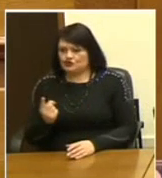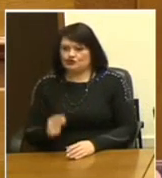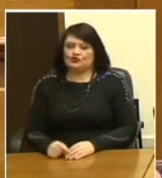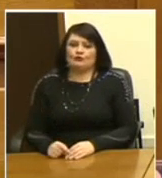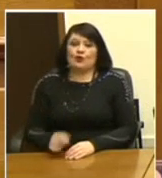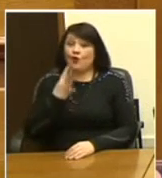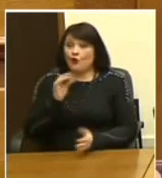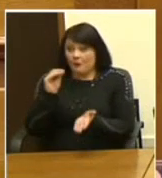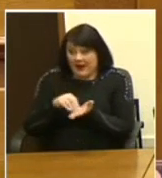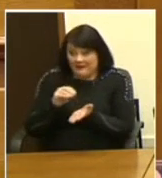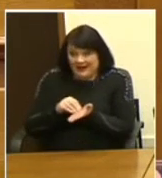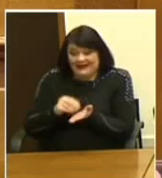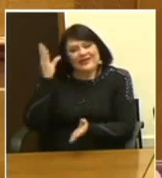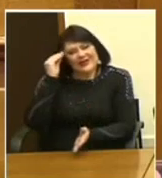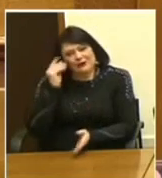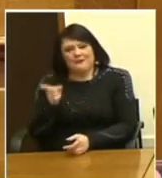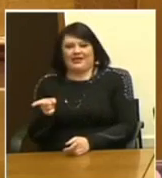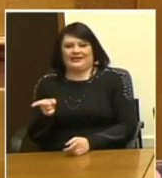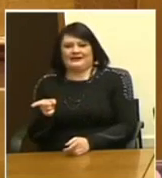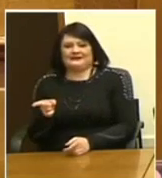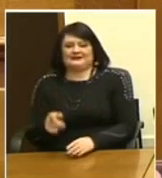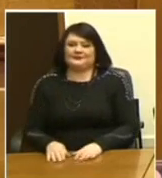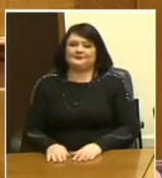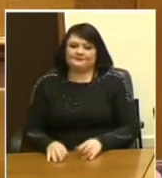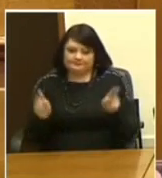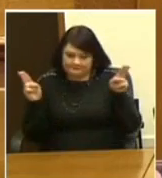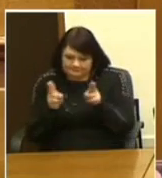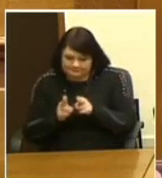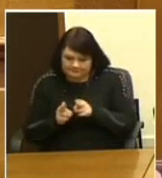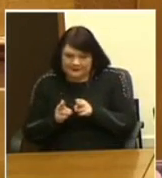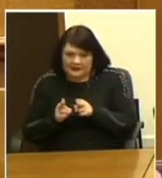κι εγώ, ορισμένα σύντομα και επιγραμματικά επιχείρηματα.